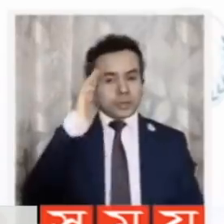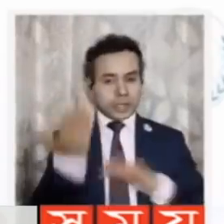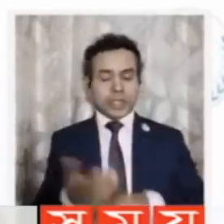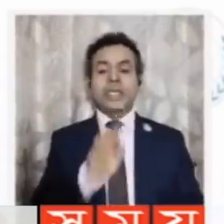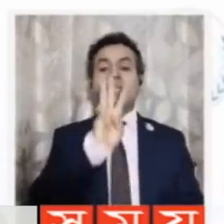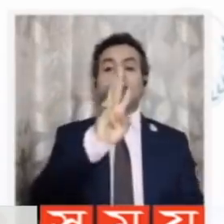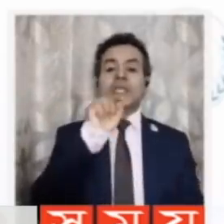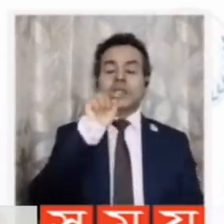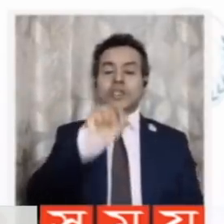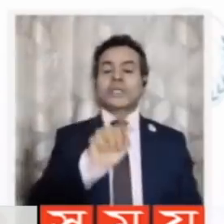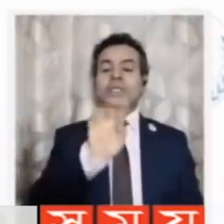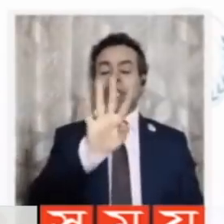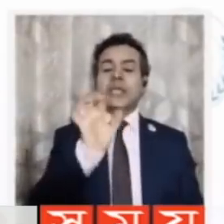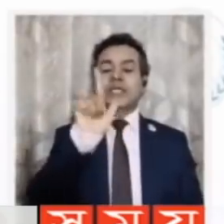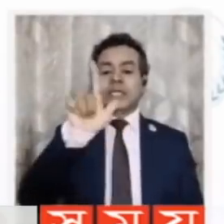3.47%,